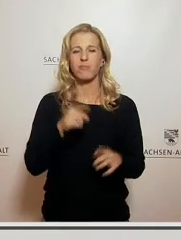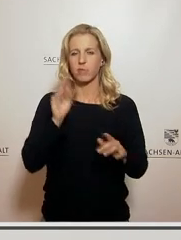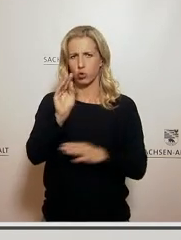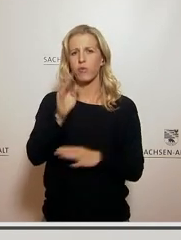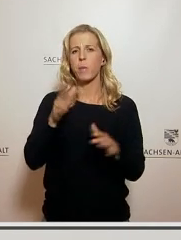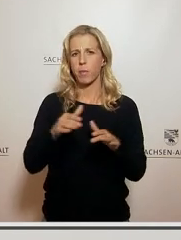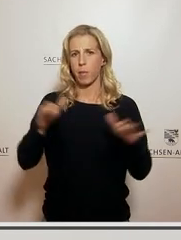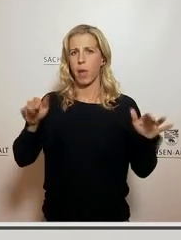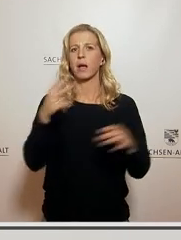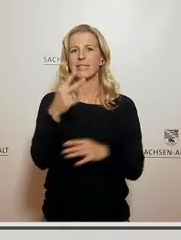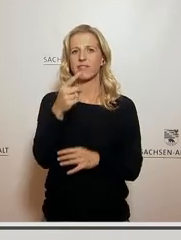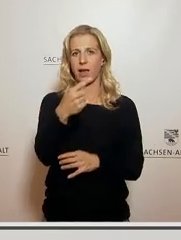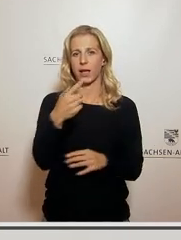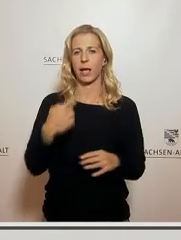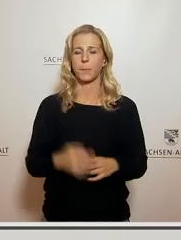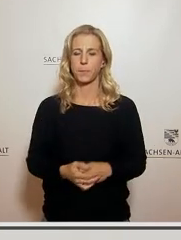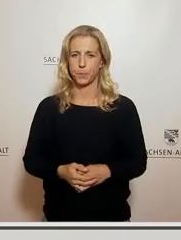etablieren.